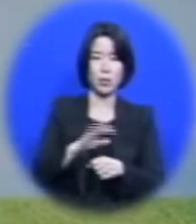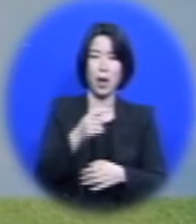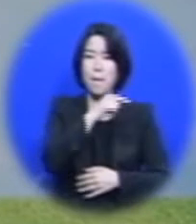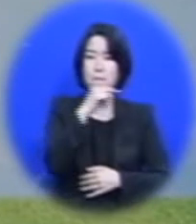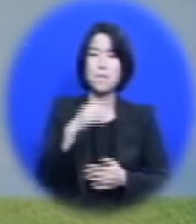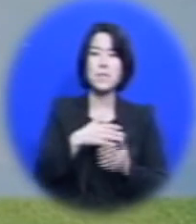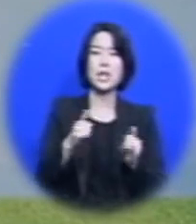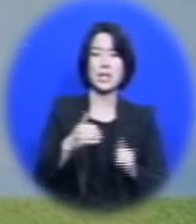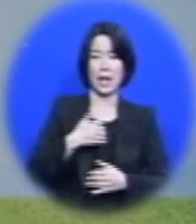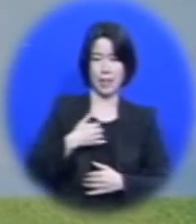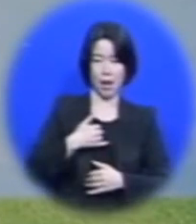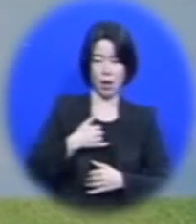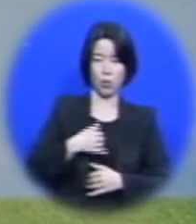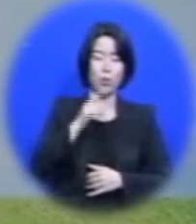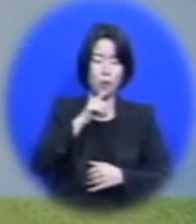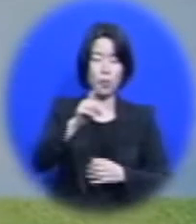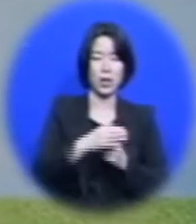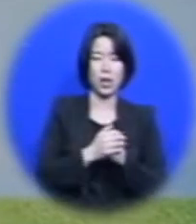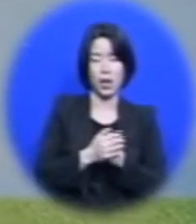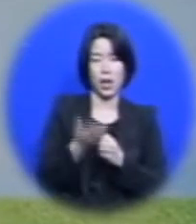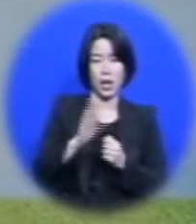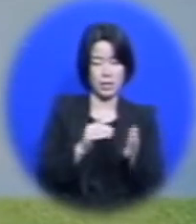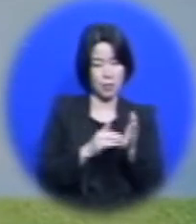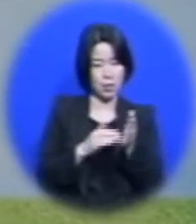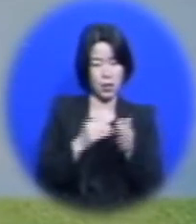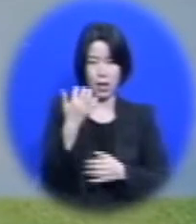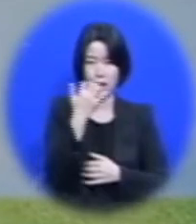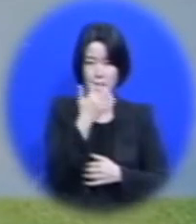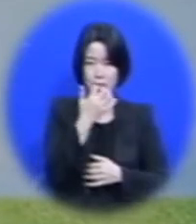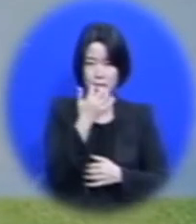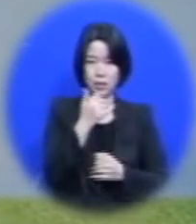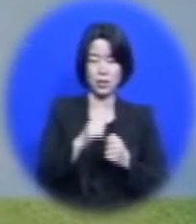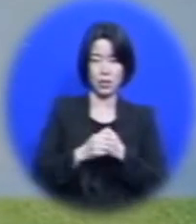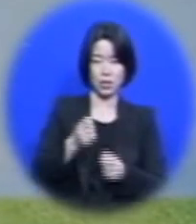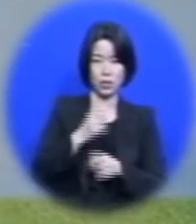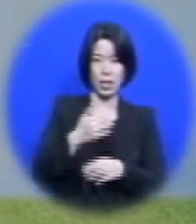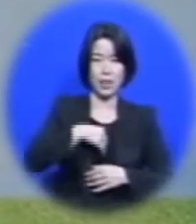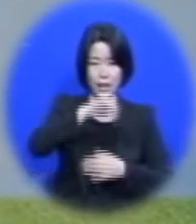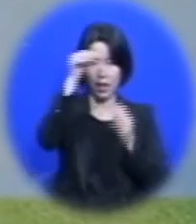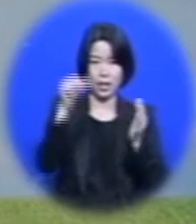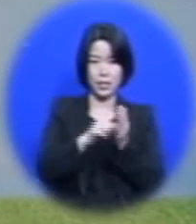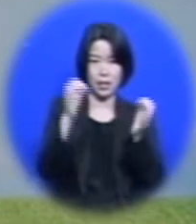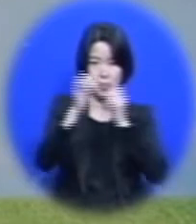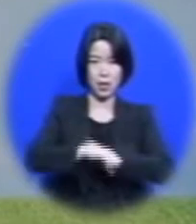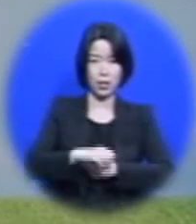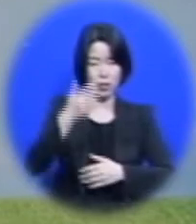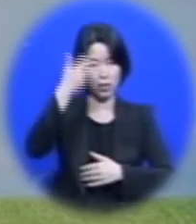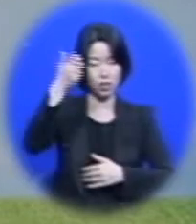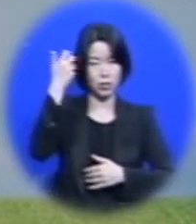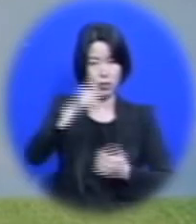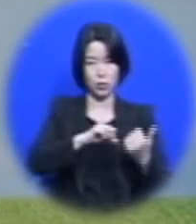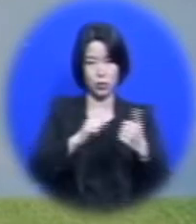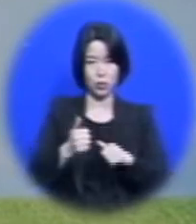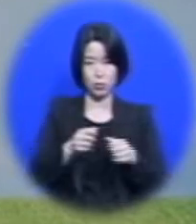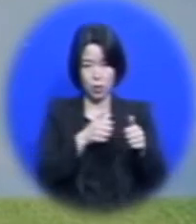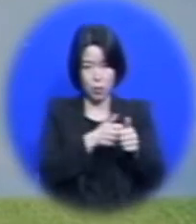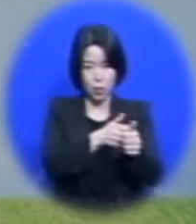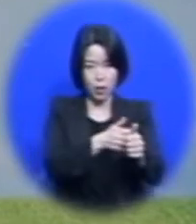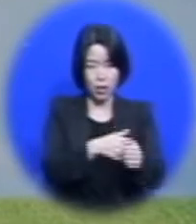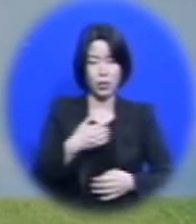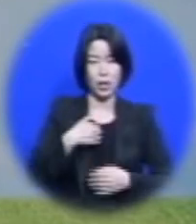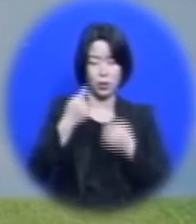부렸다. 그러나 은밀한 성적인 죄가 내 인생을 망가뜨리고 영적인 죽음으로 몰고 있다는 걸 나도